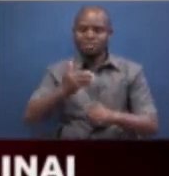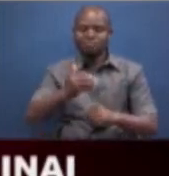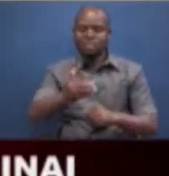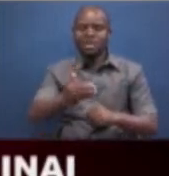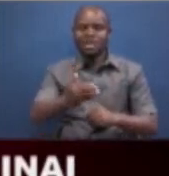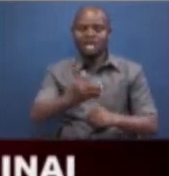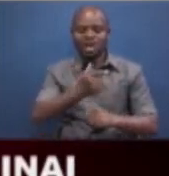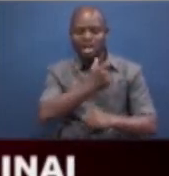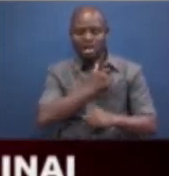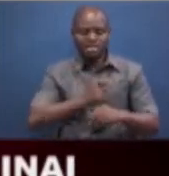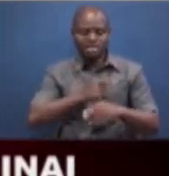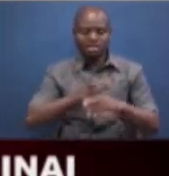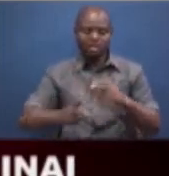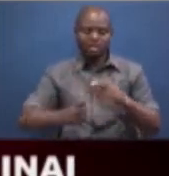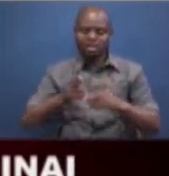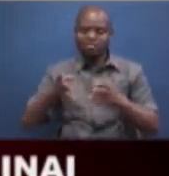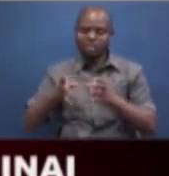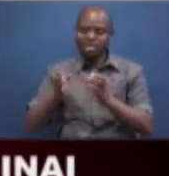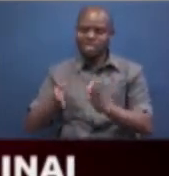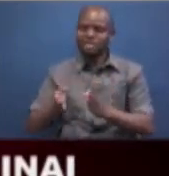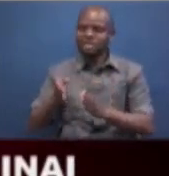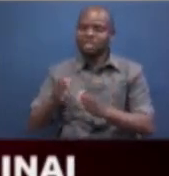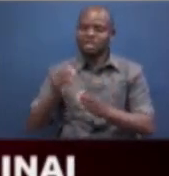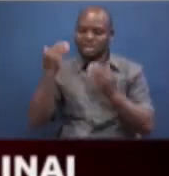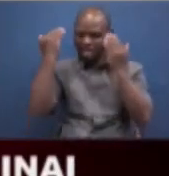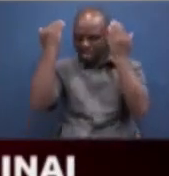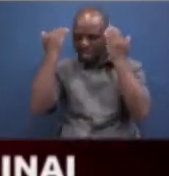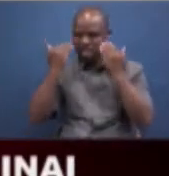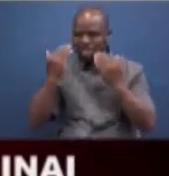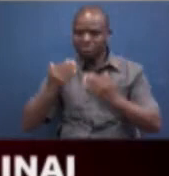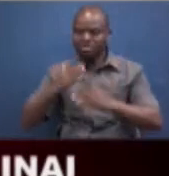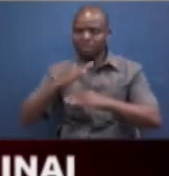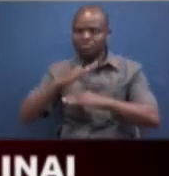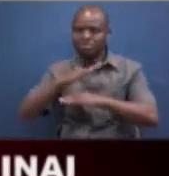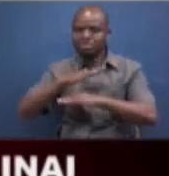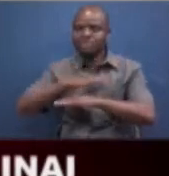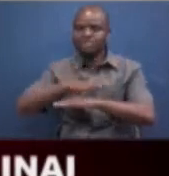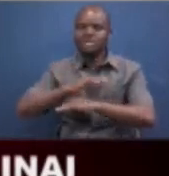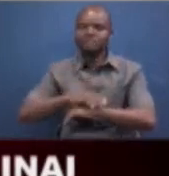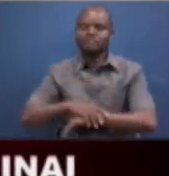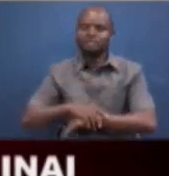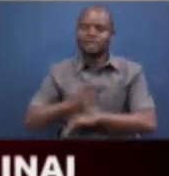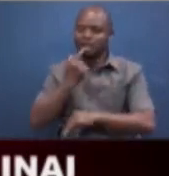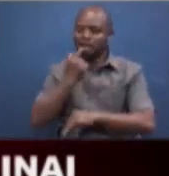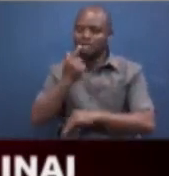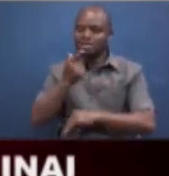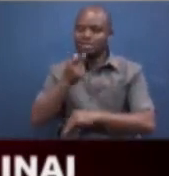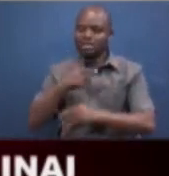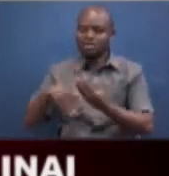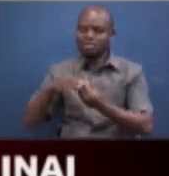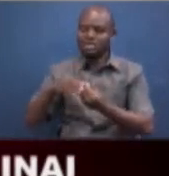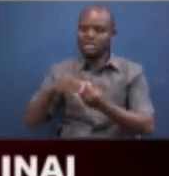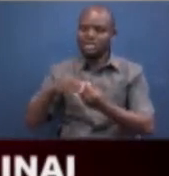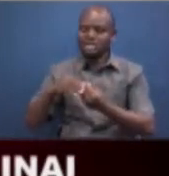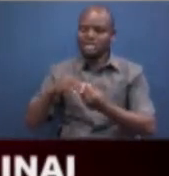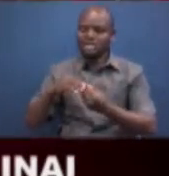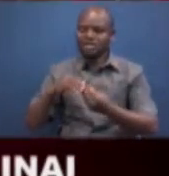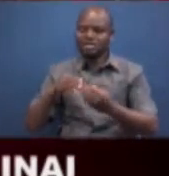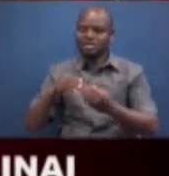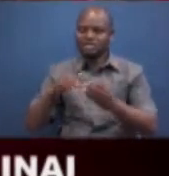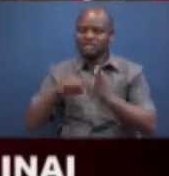Suluhu Hassan, mwenyekiti wa tume hiyo Jaji Mkuu Mstaafu Mohamed Othman Chande amesema pamoja na sharti la